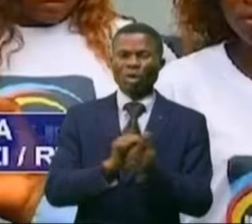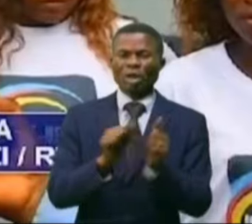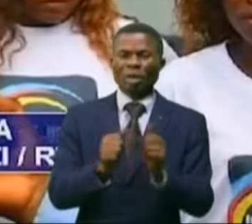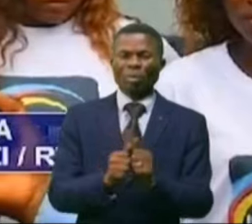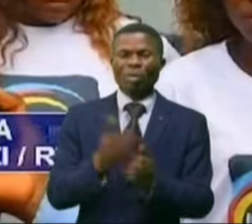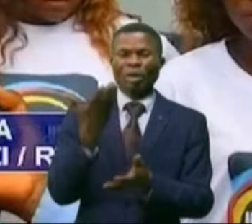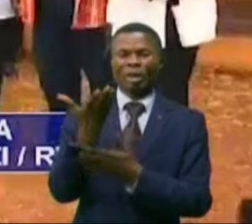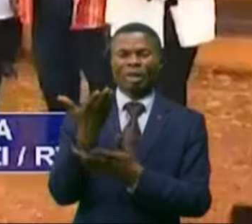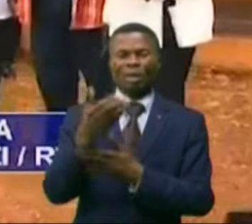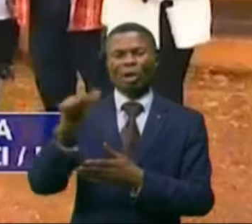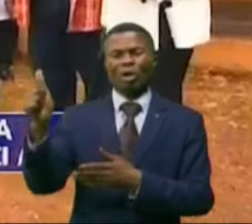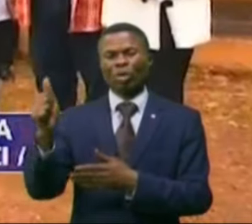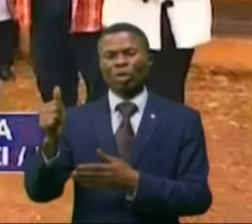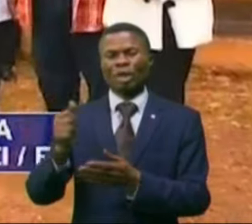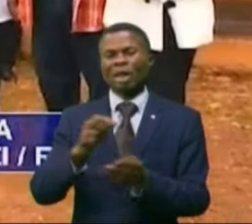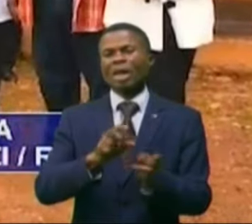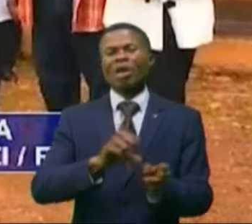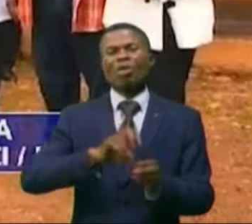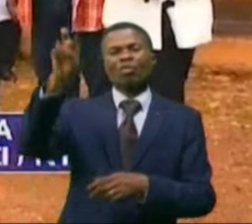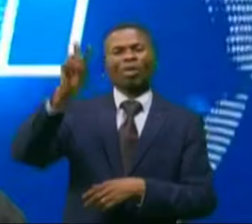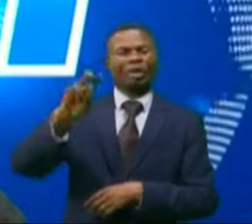de la province.